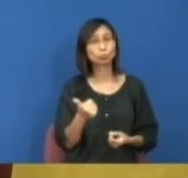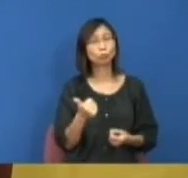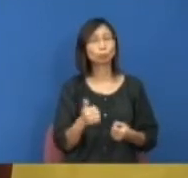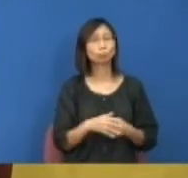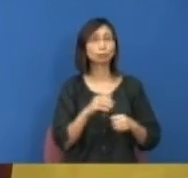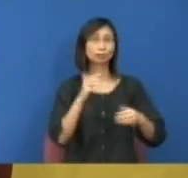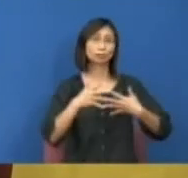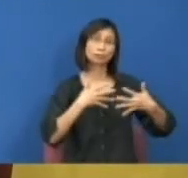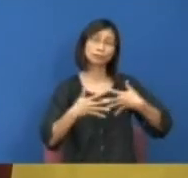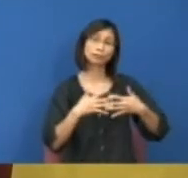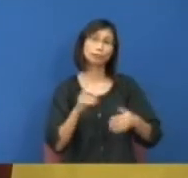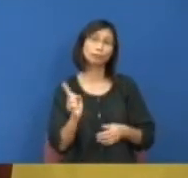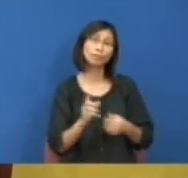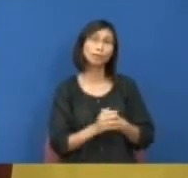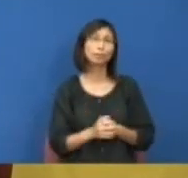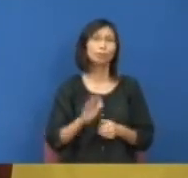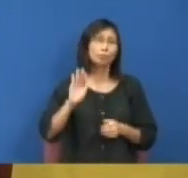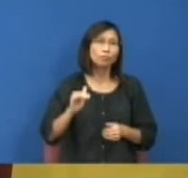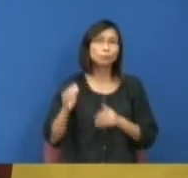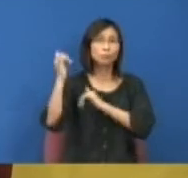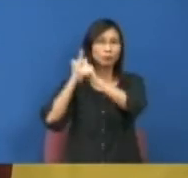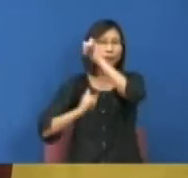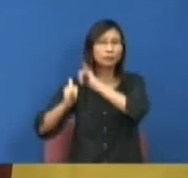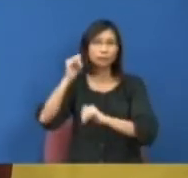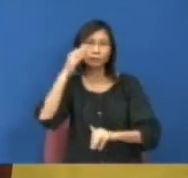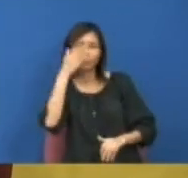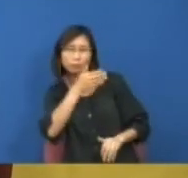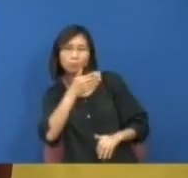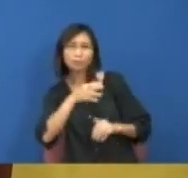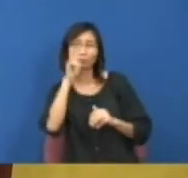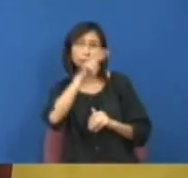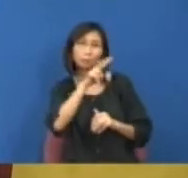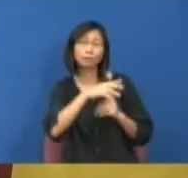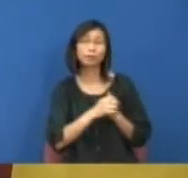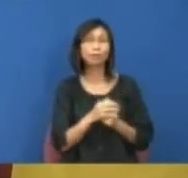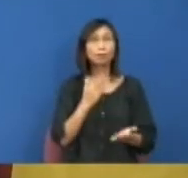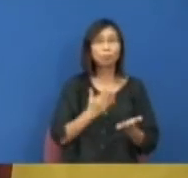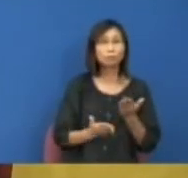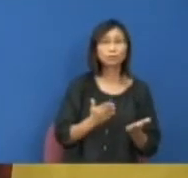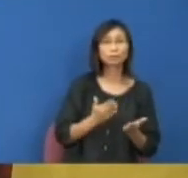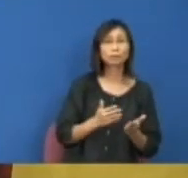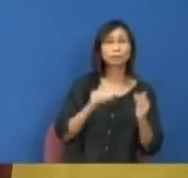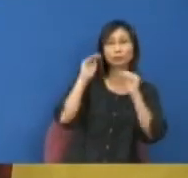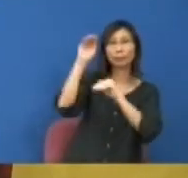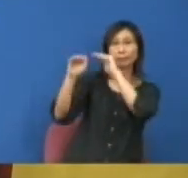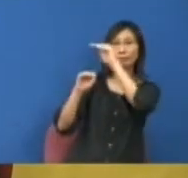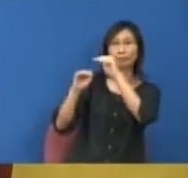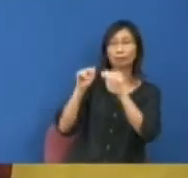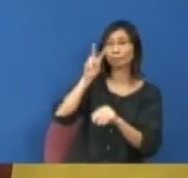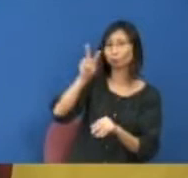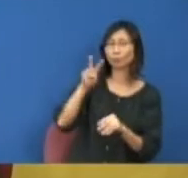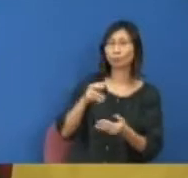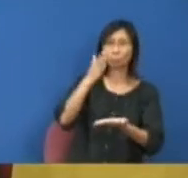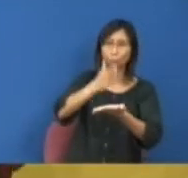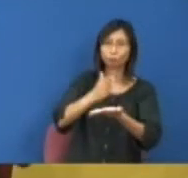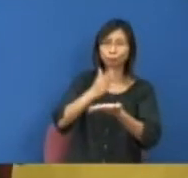從歷史嘅角度，亦都可以從一啲即係概念角度咧，去從一個即係進行一個唔同即係形式嘅一個分